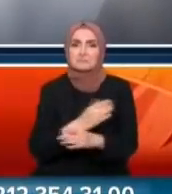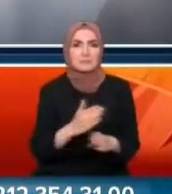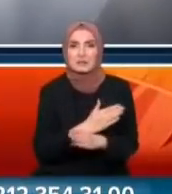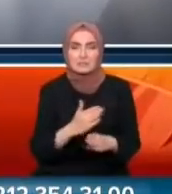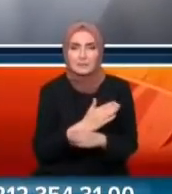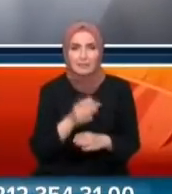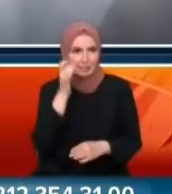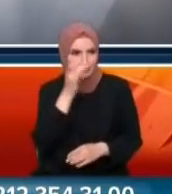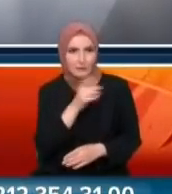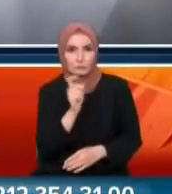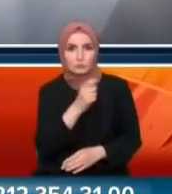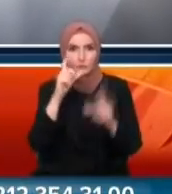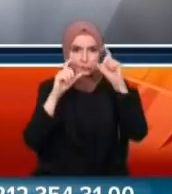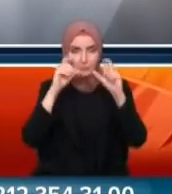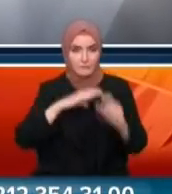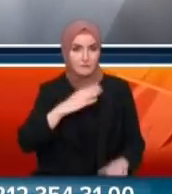görüldü.